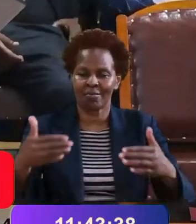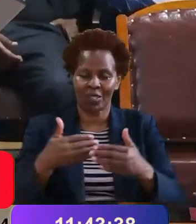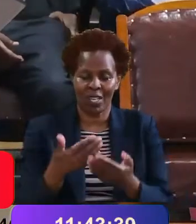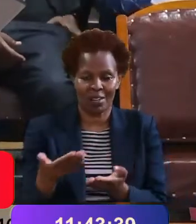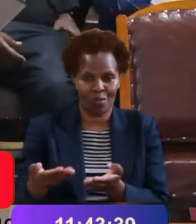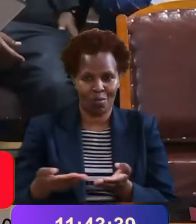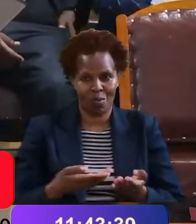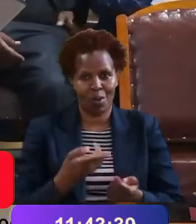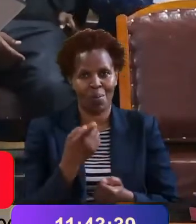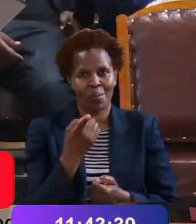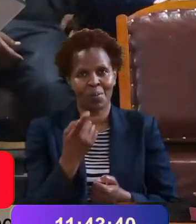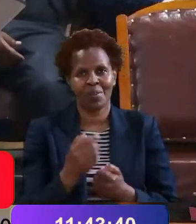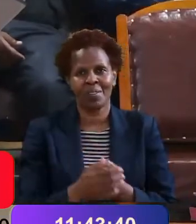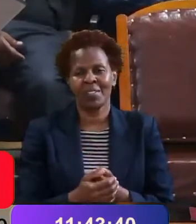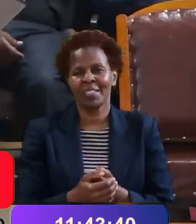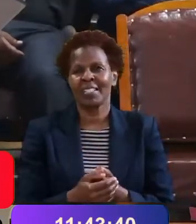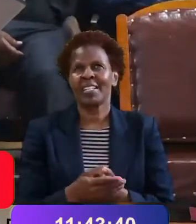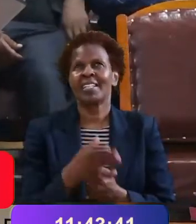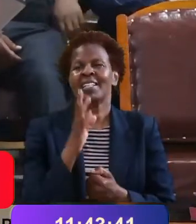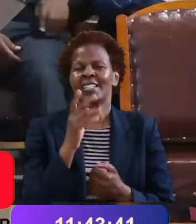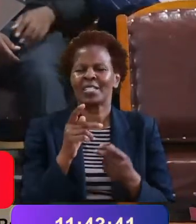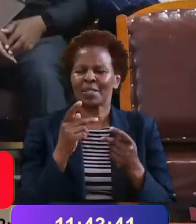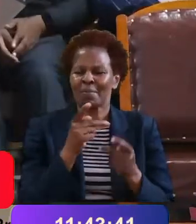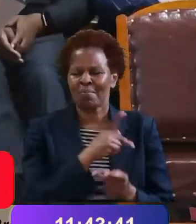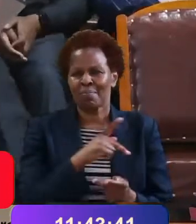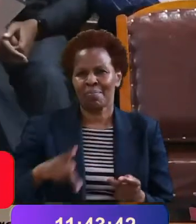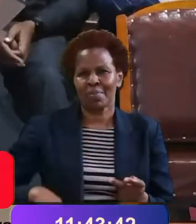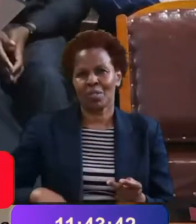anakukaribisha. Tunaambiwa he is the Prince of Peace.